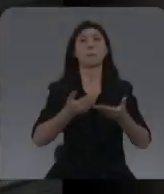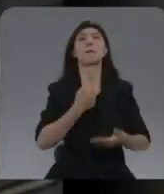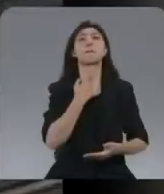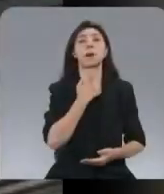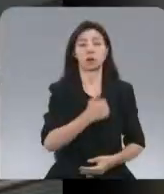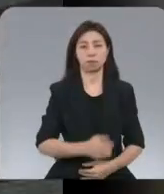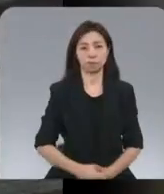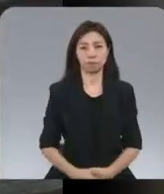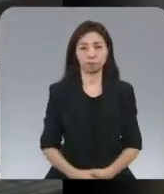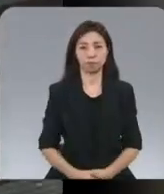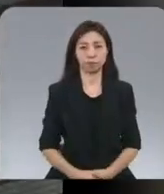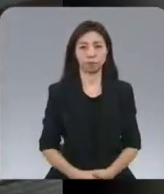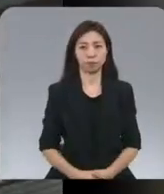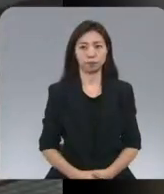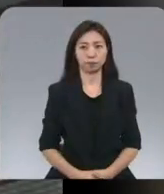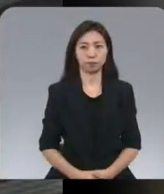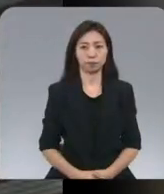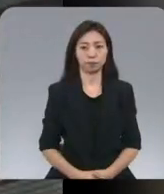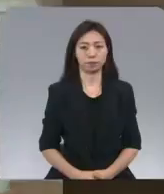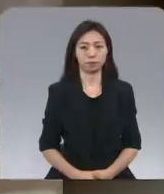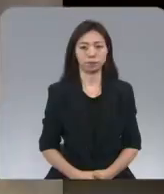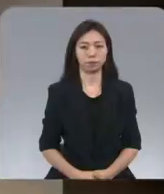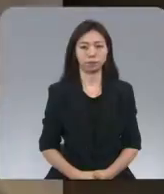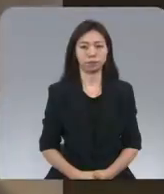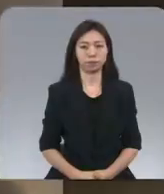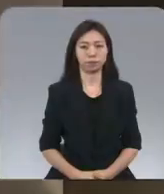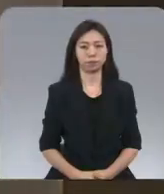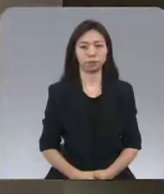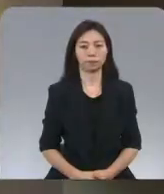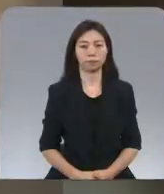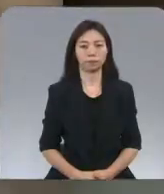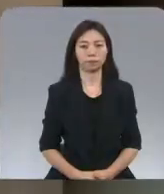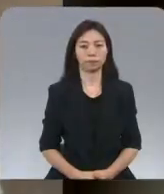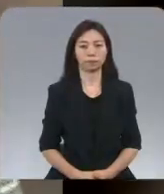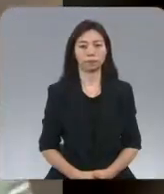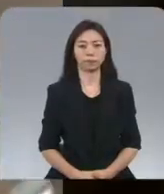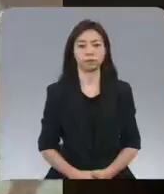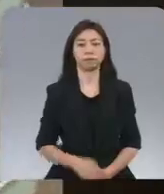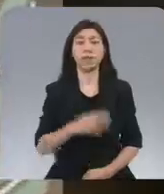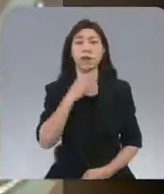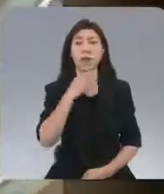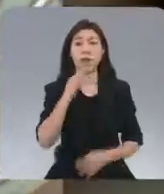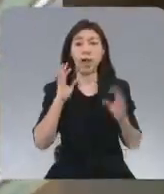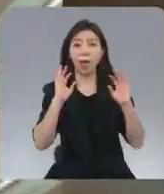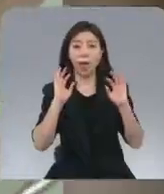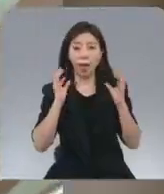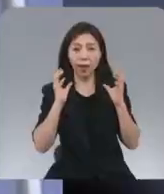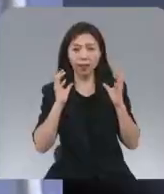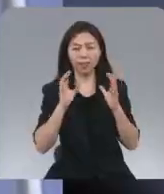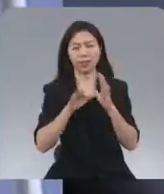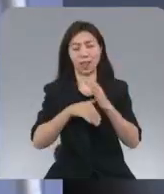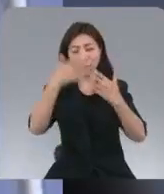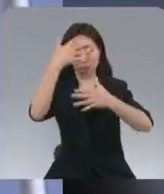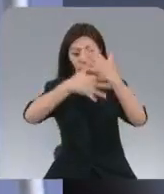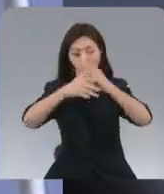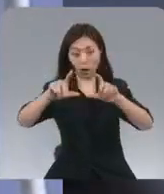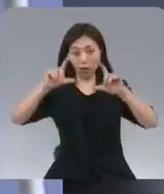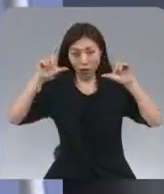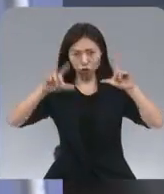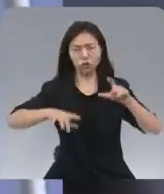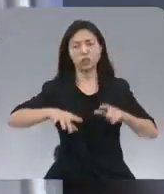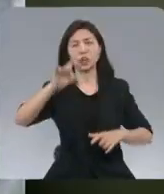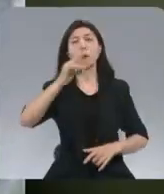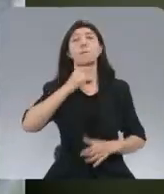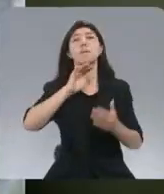Hai Gang Suyono three senior Korea Selatan yang terkenal di era tahun 1980 Andan 1990 an